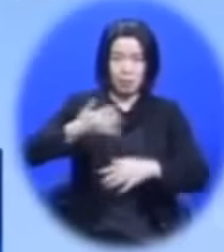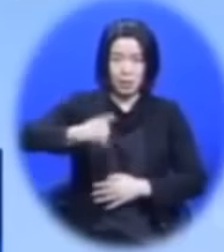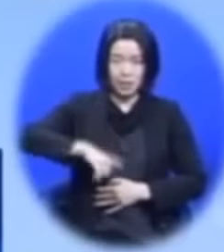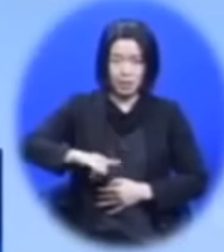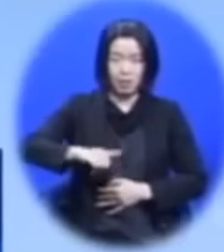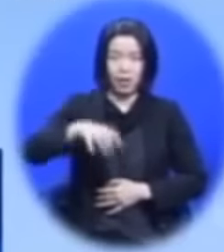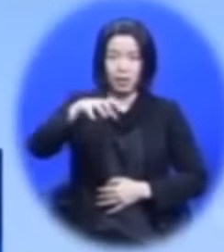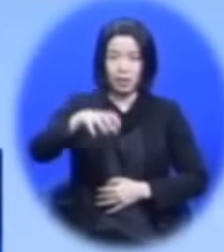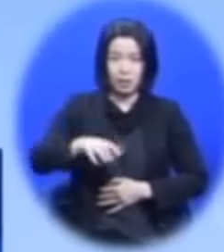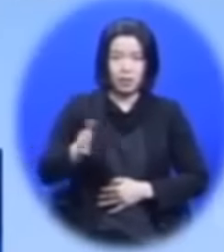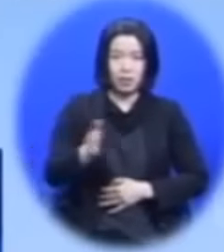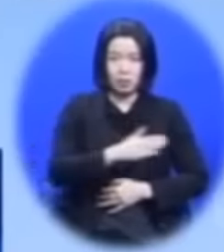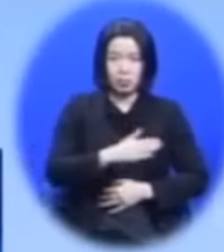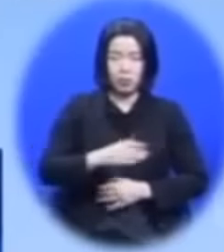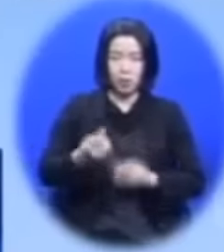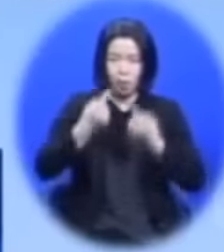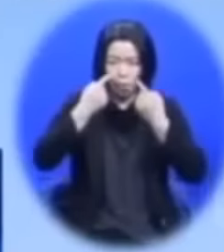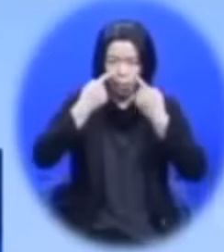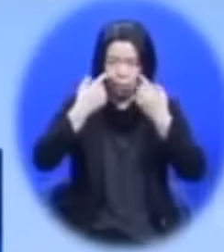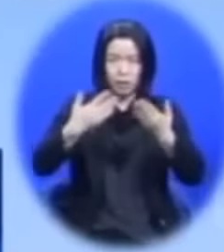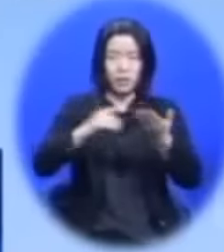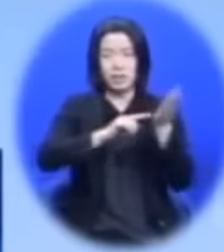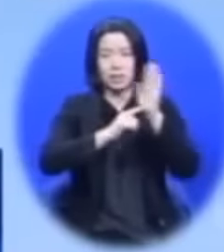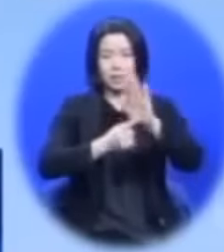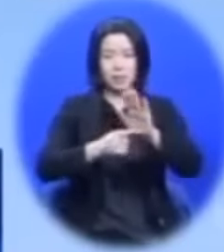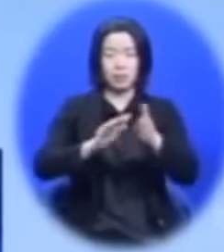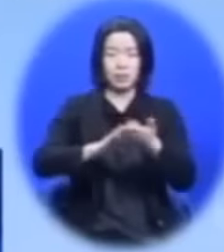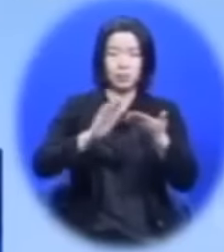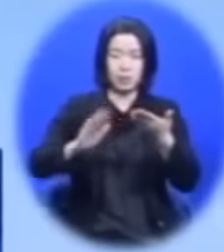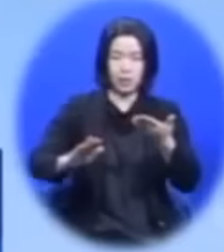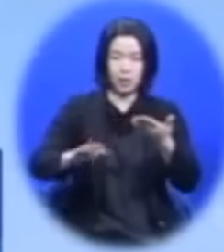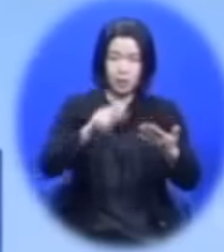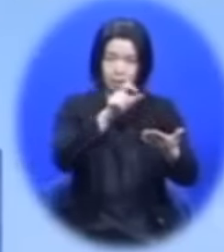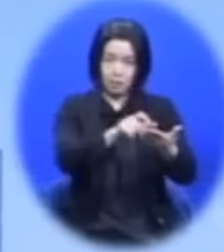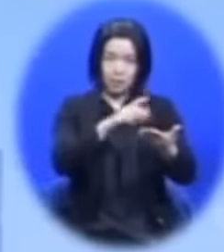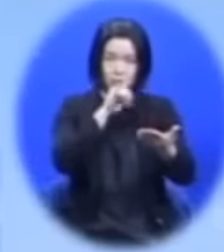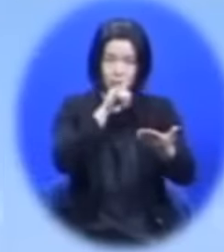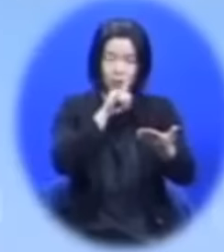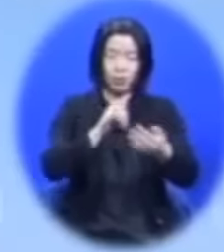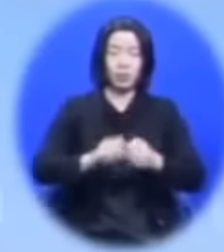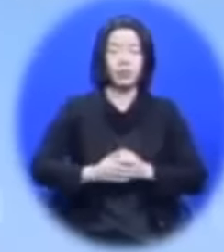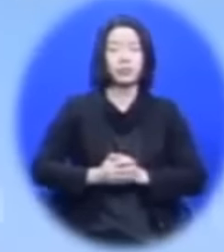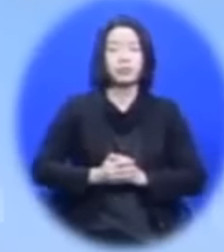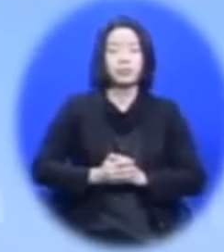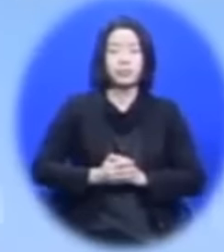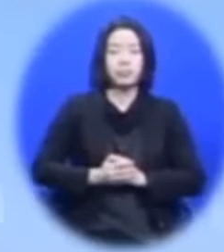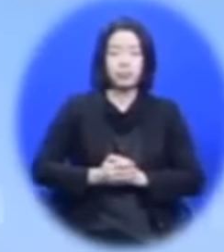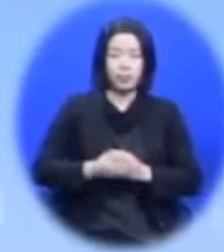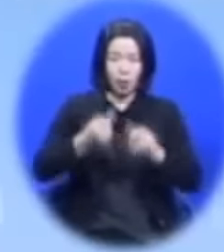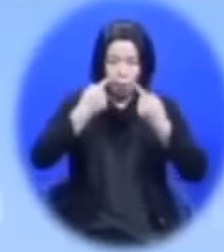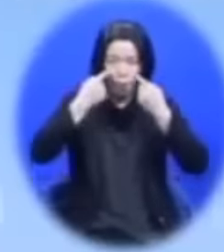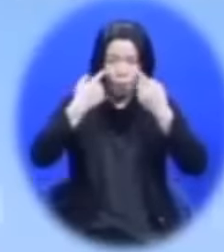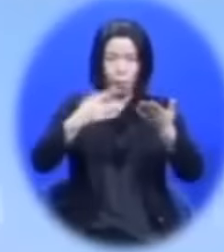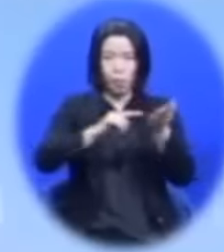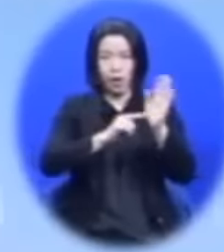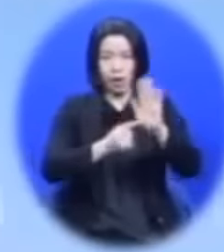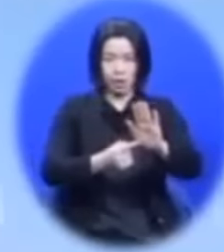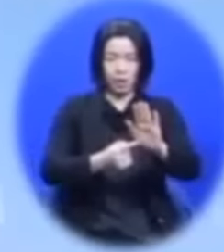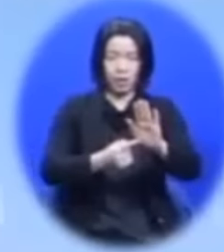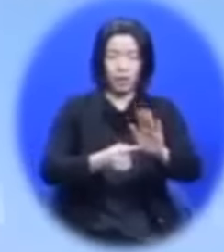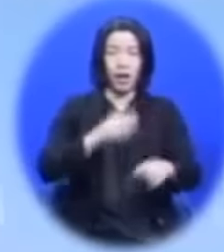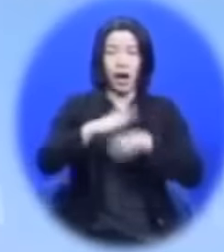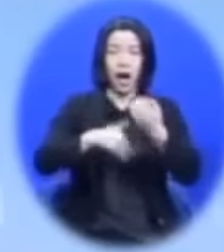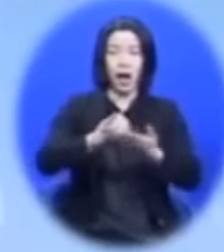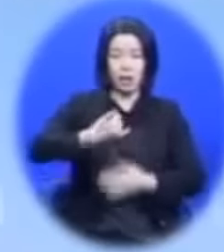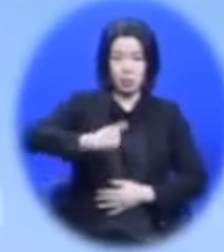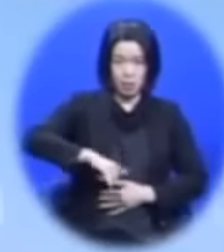자녀가 여기에서 환히 드러납니다 라고 기록하고 있습니다. 환히 드러난다는 거예요. 하나님의